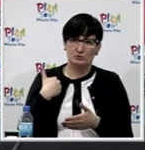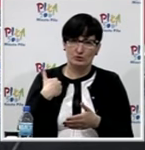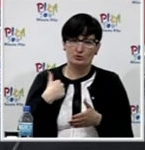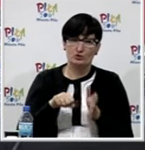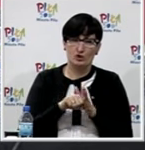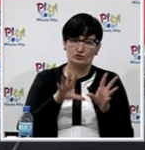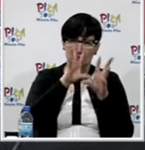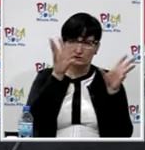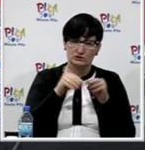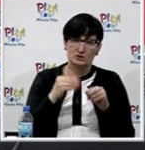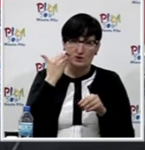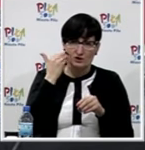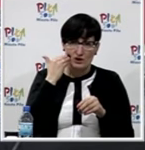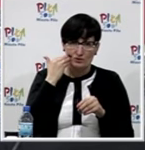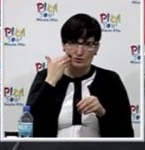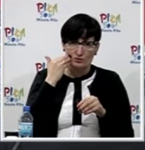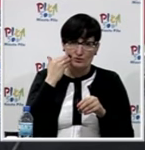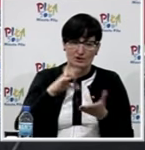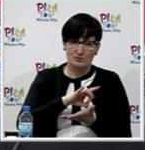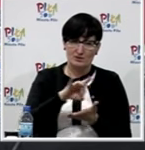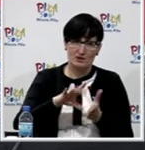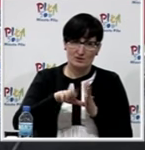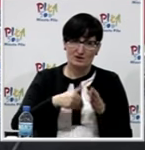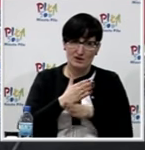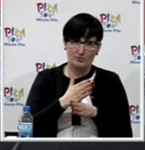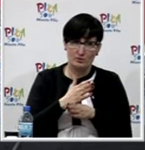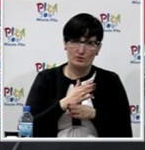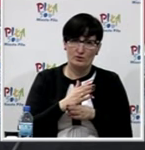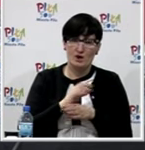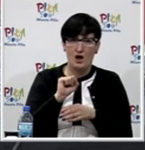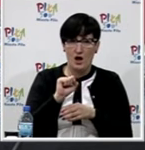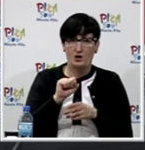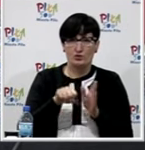mieszkańców gminy Piła, a szczególnie do dzieci i młodzieży.